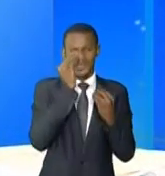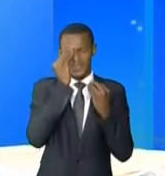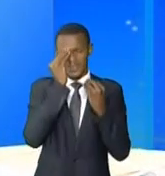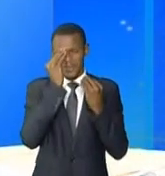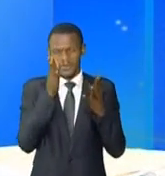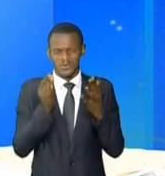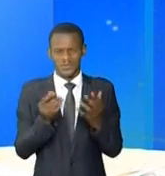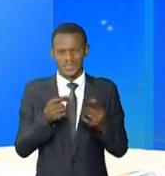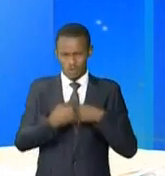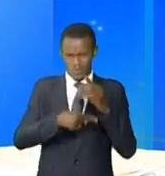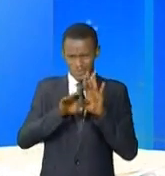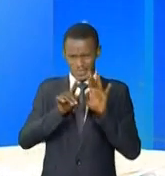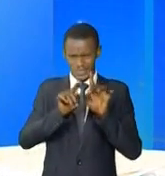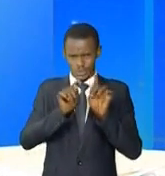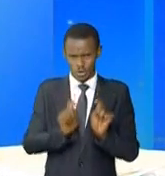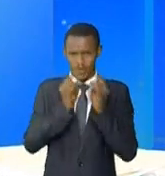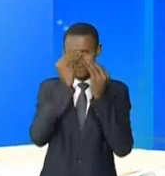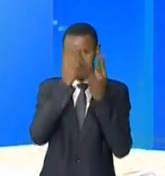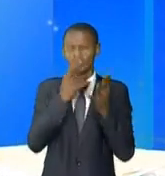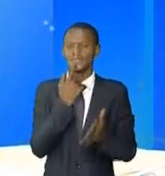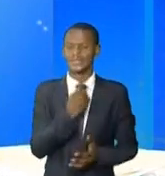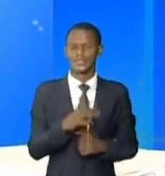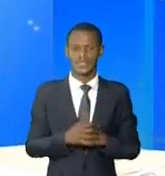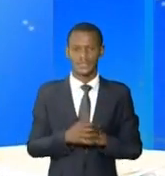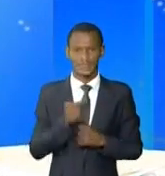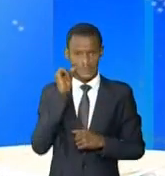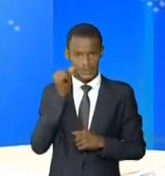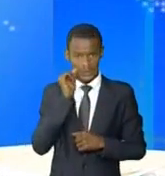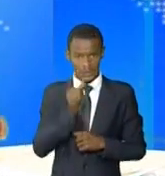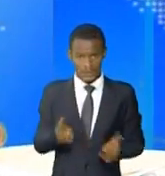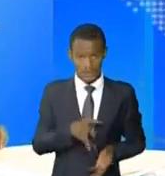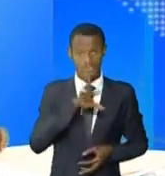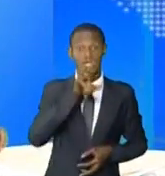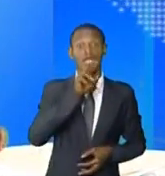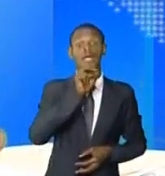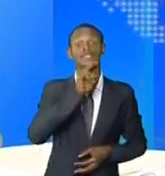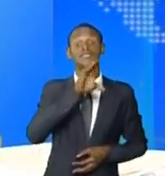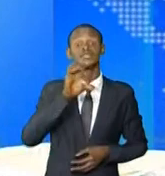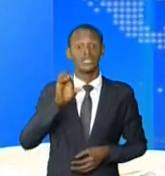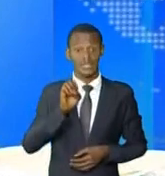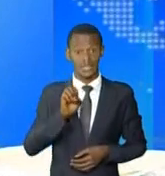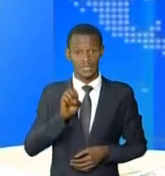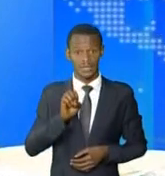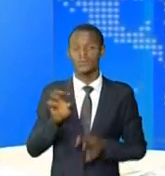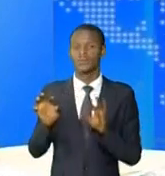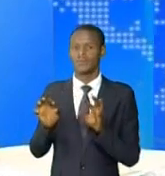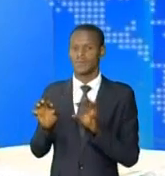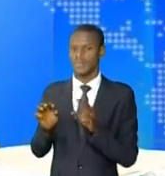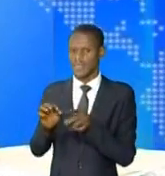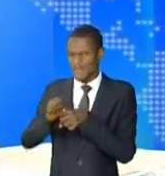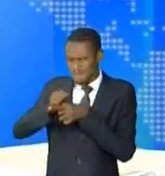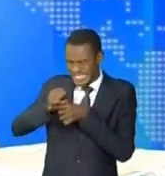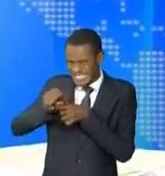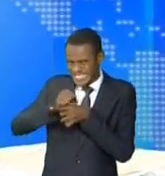de ce journal, des visiteurs de marque étaient hier de passage à la RTNC. Il s'agissait des stagiaires de l'école de guerre avec en tête